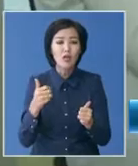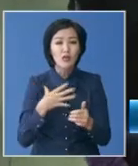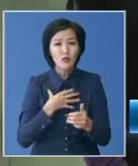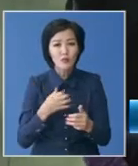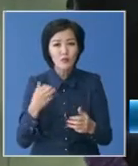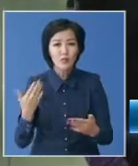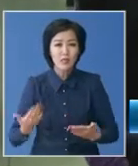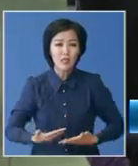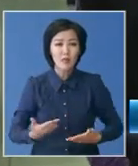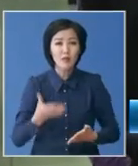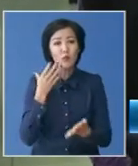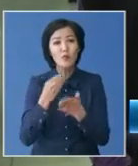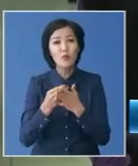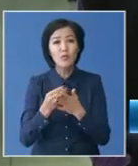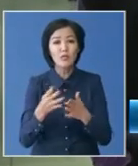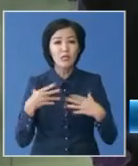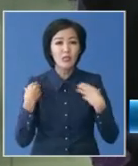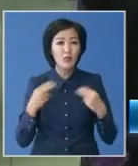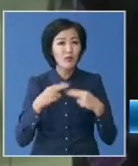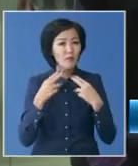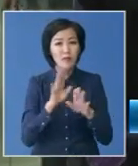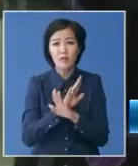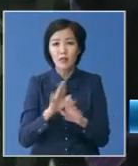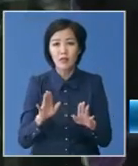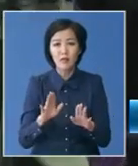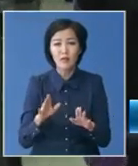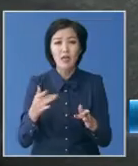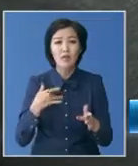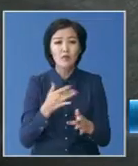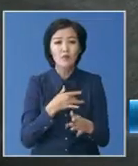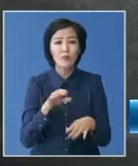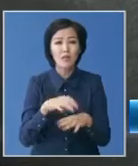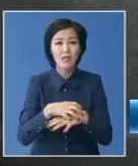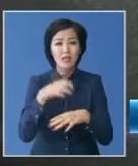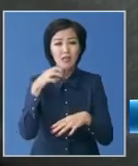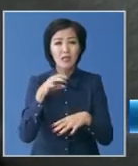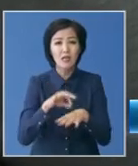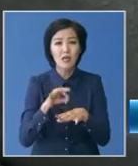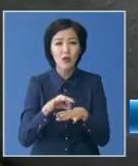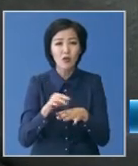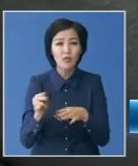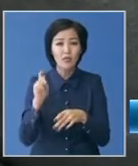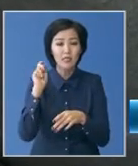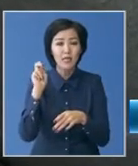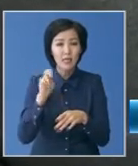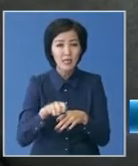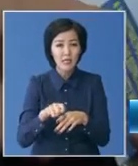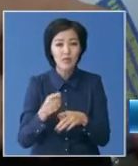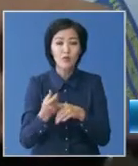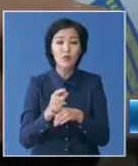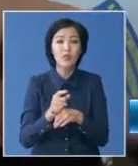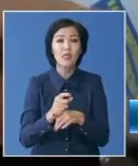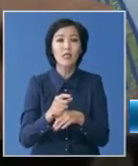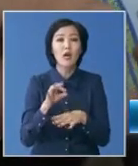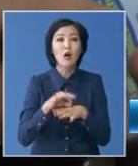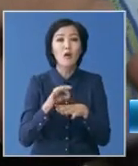өз денсаулықтарына мән бере бермейді. Сүт безі ісініп, асқынған уақытта ғана емделуге кеп жатады. Сондықтан қатерлі ісікке шалдықпас үшін